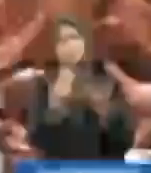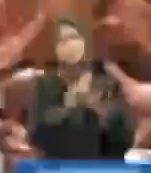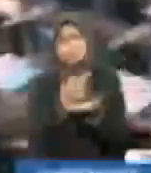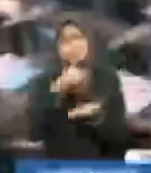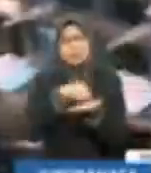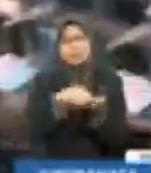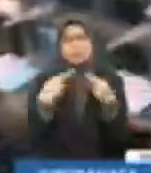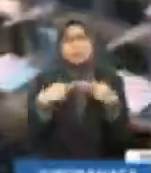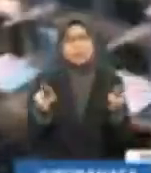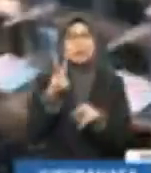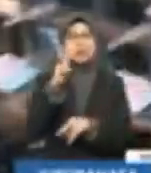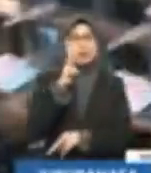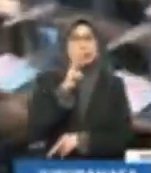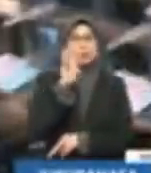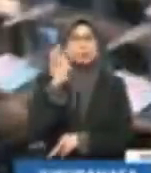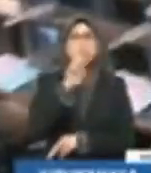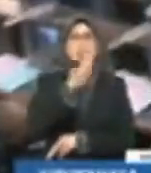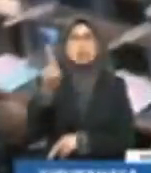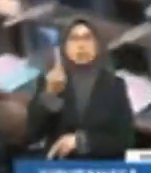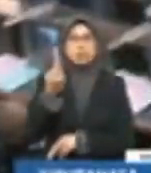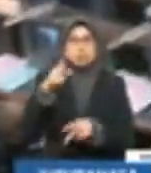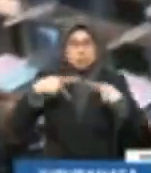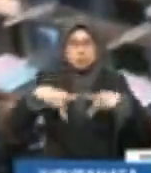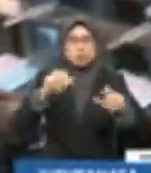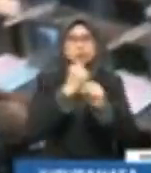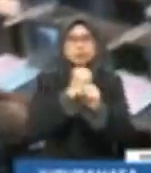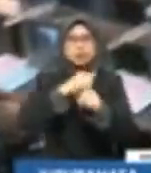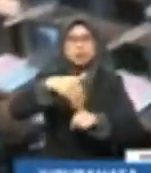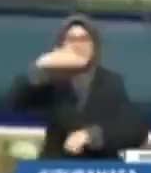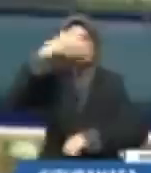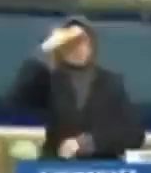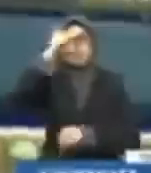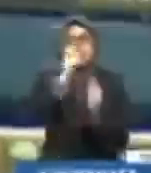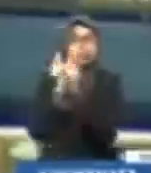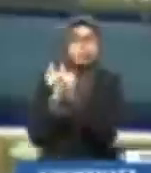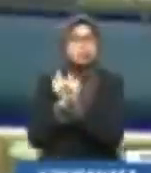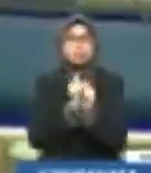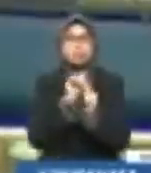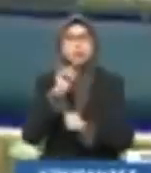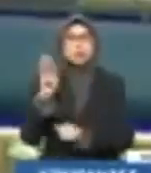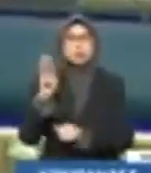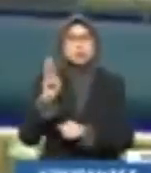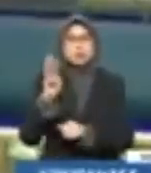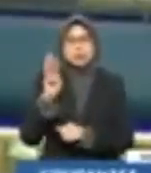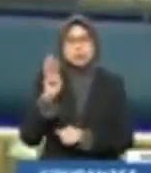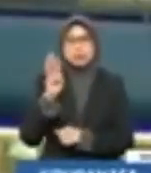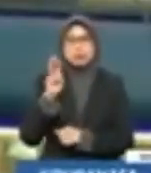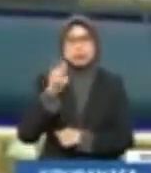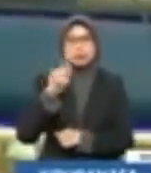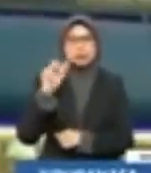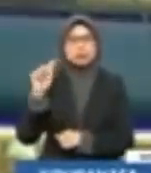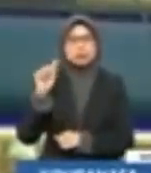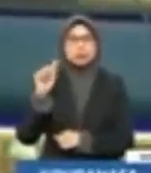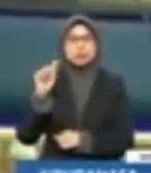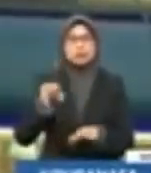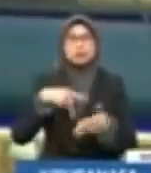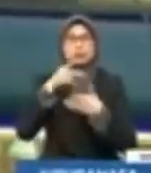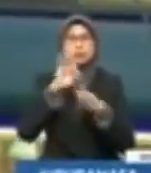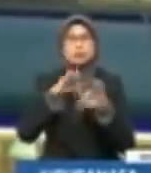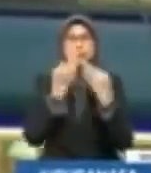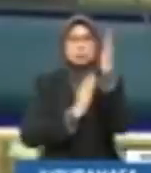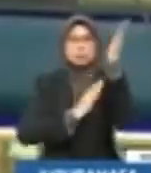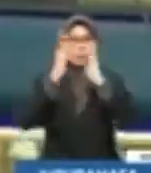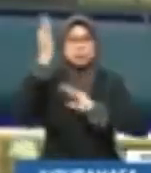Baru-baru ini melancarkan 600,000 peluang pekerjaan di Johor bersama-sama dengan Ahmad Mohamad, Perdana Menteri, program Keluarga